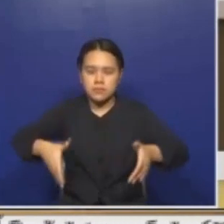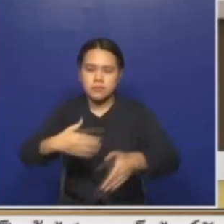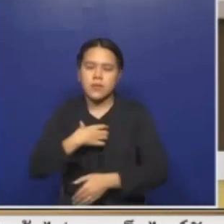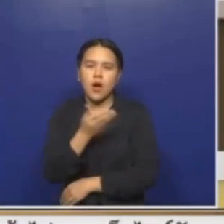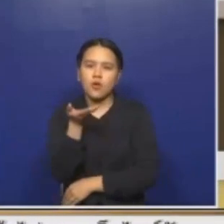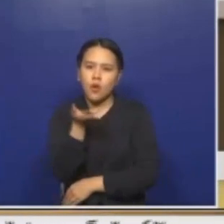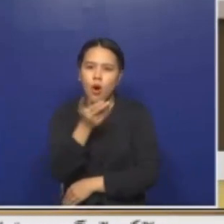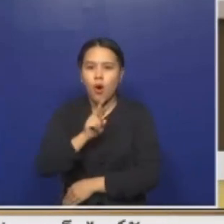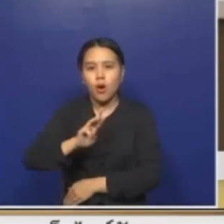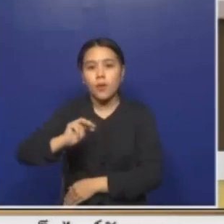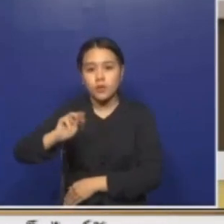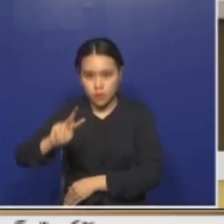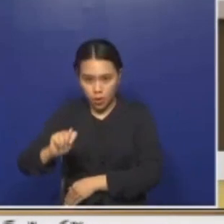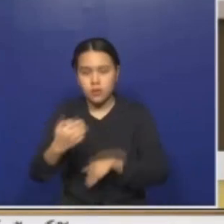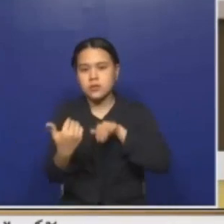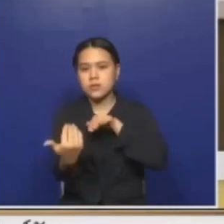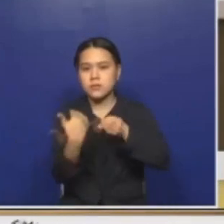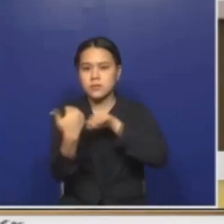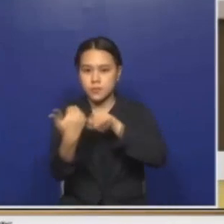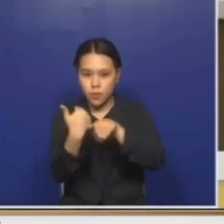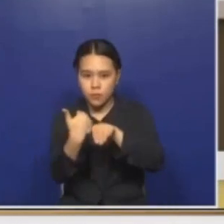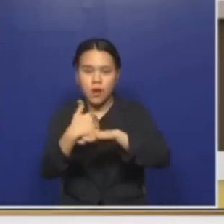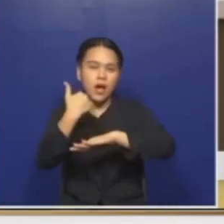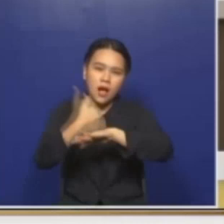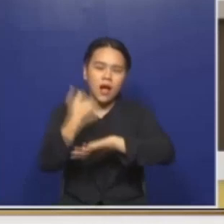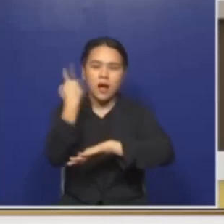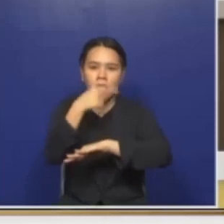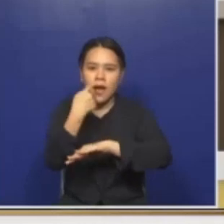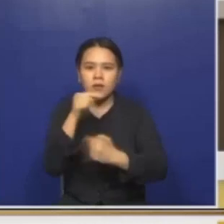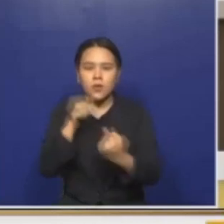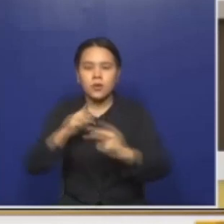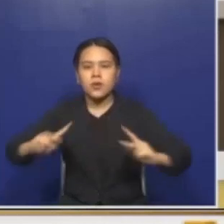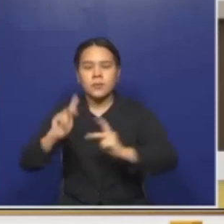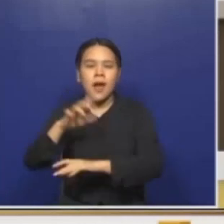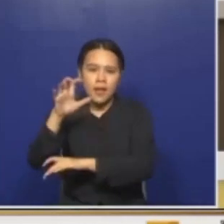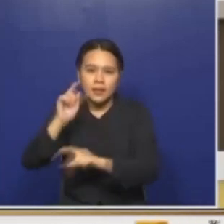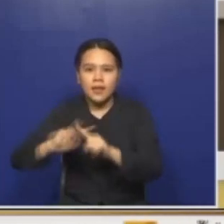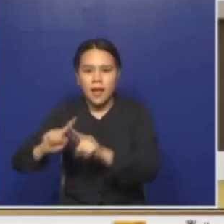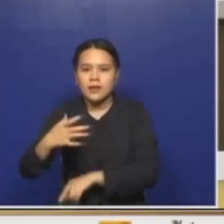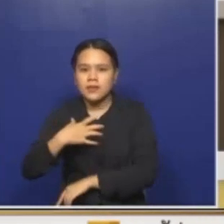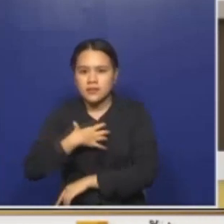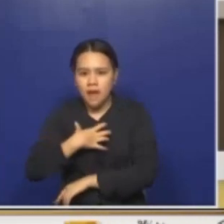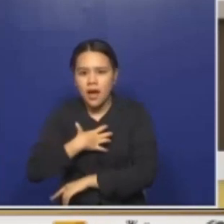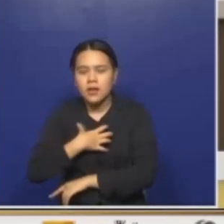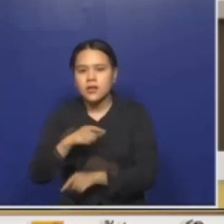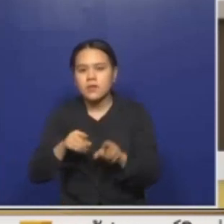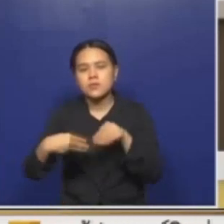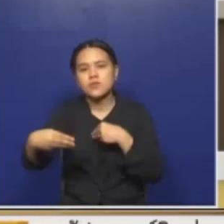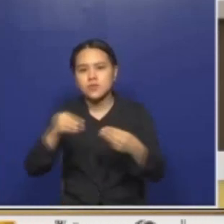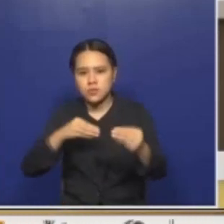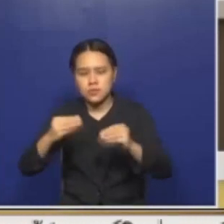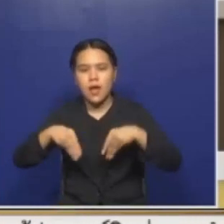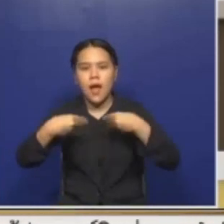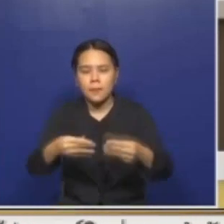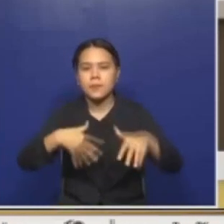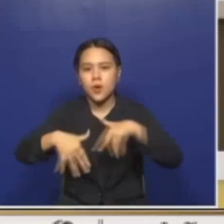ว่าการกระทรวงคมนาคมนะครับหรืออธิบดีหรือผู้มีส่วนของกระทรวงมหาดไทยได้ขอความกรุณาให้ปลอดปนนะครับอลุ่มประลวยหน่อยเพราะว่า